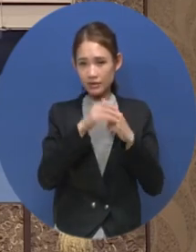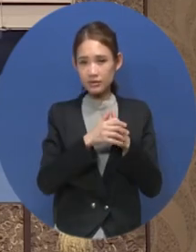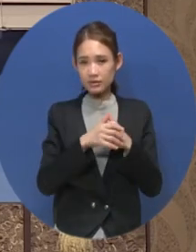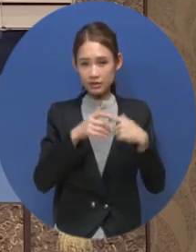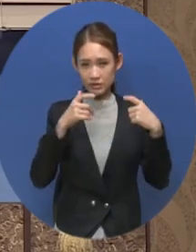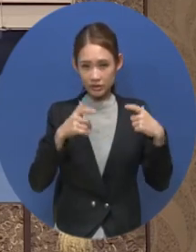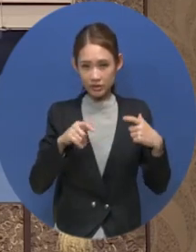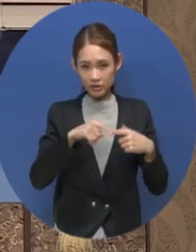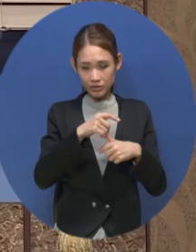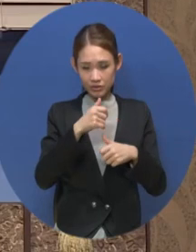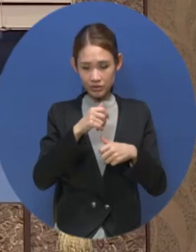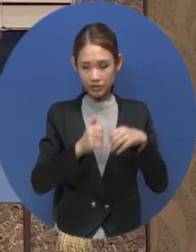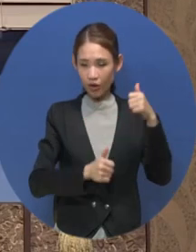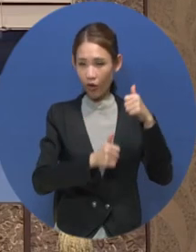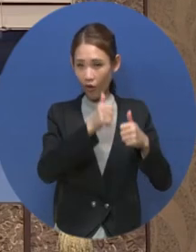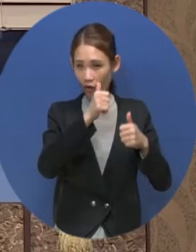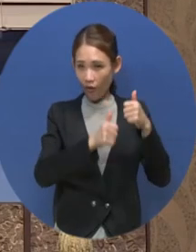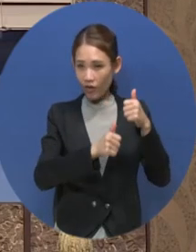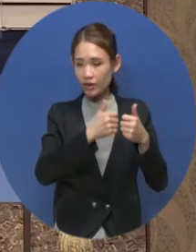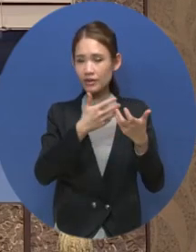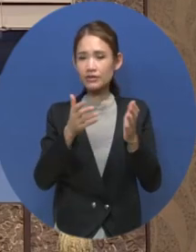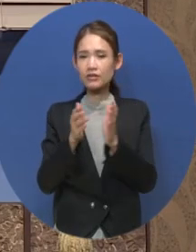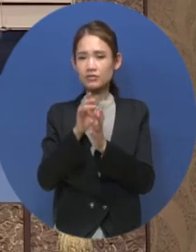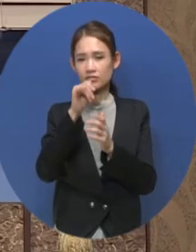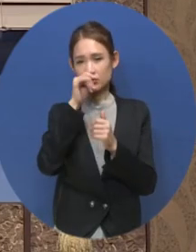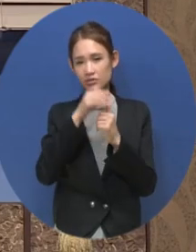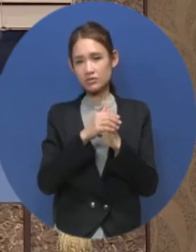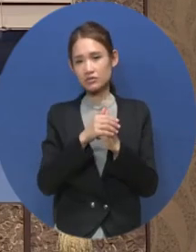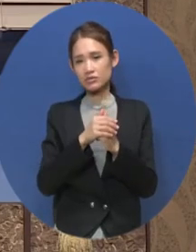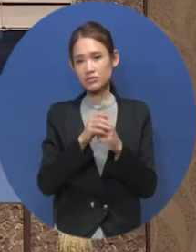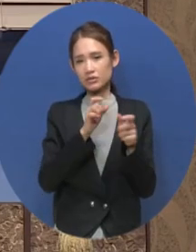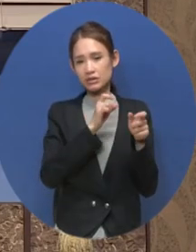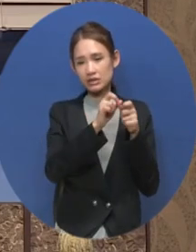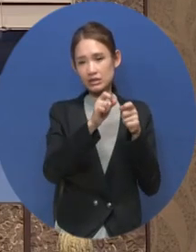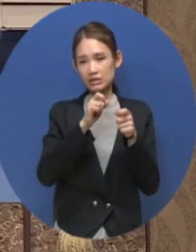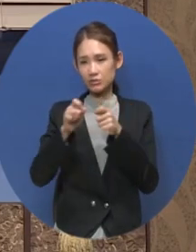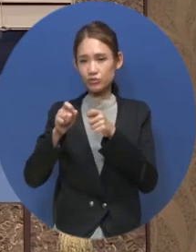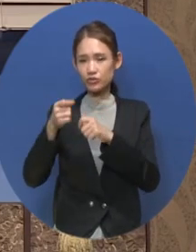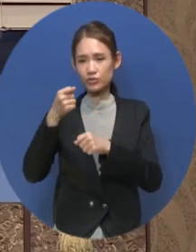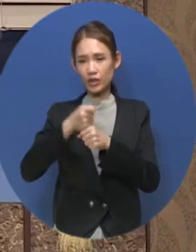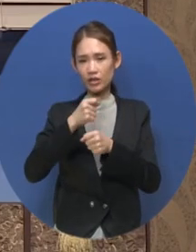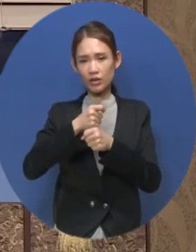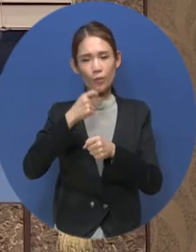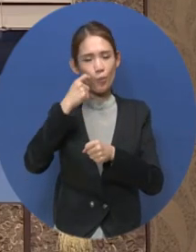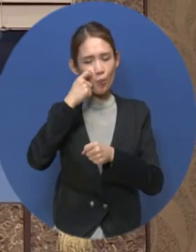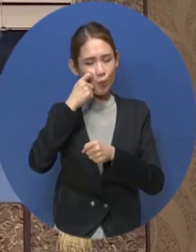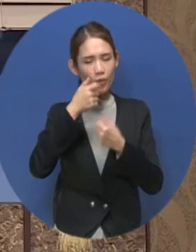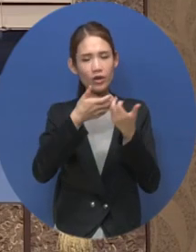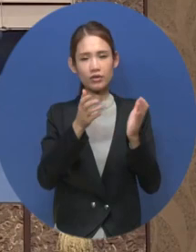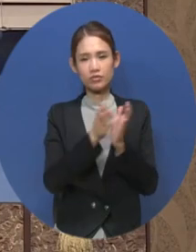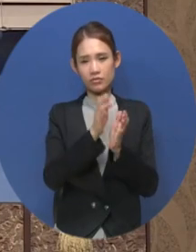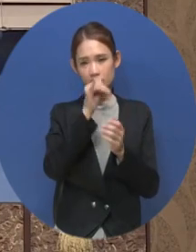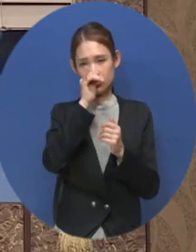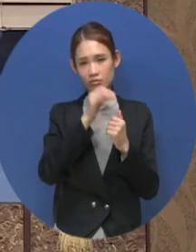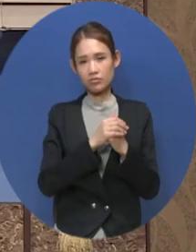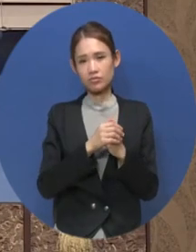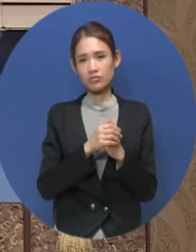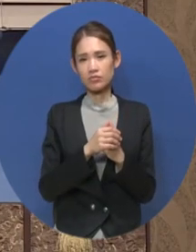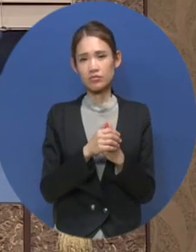지역에서 또 경기단체들이 또 다 있어야 되는데, 네. 지부를 형성하지 못하는 또 경기단체들이 있습니다. 예, 그래서,